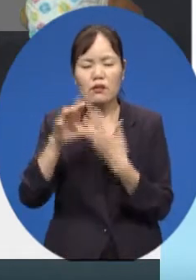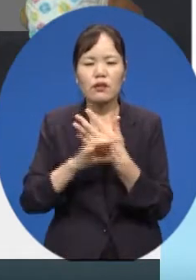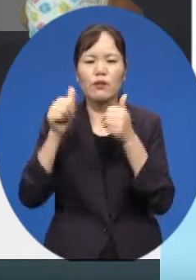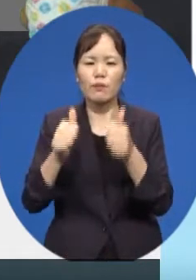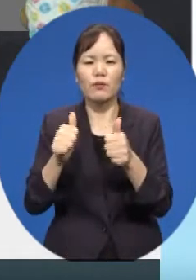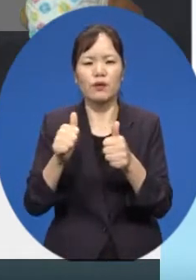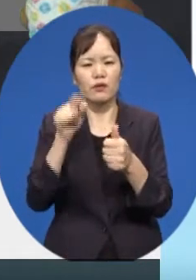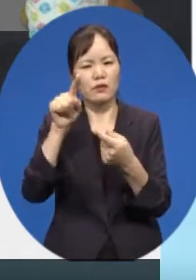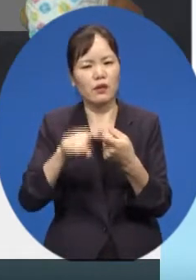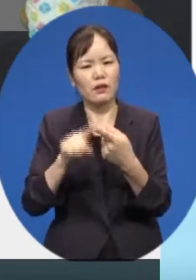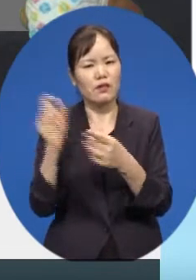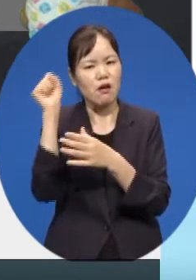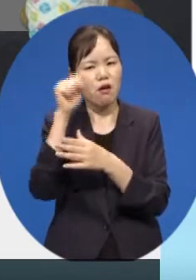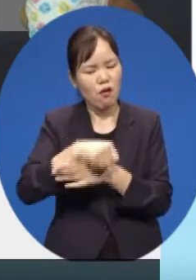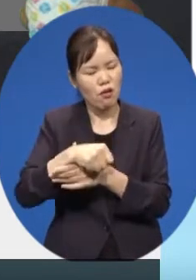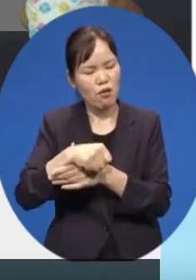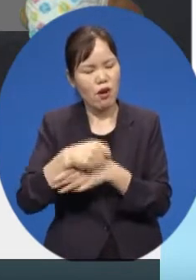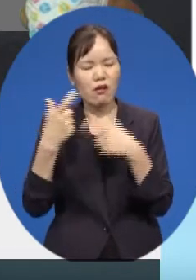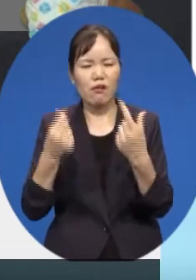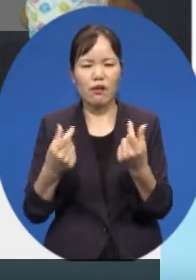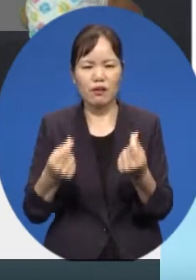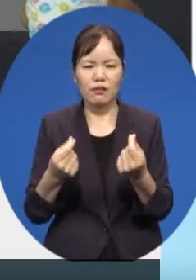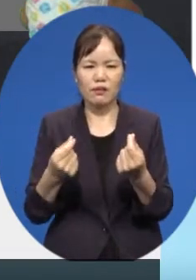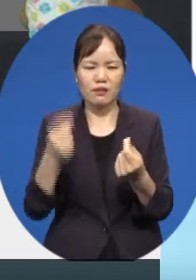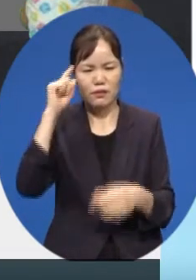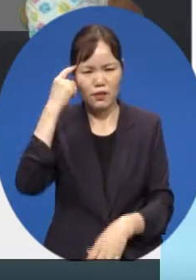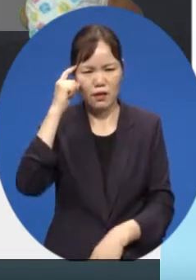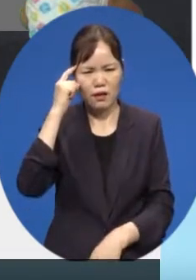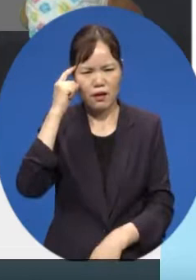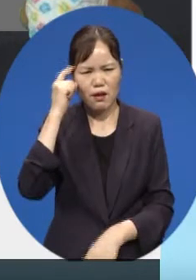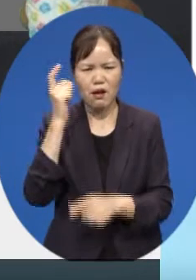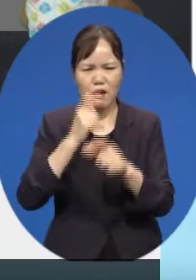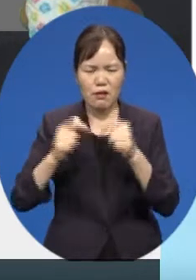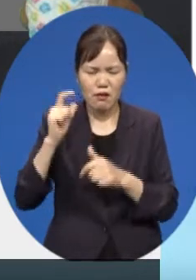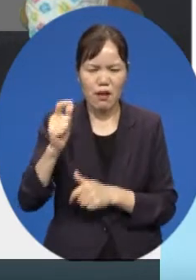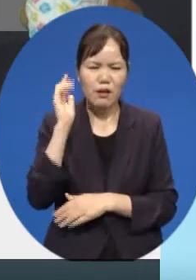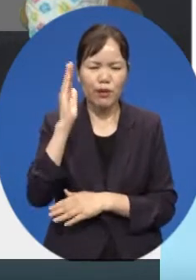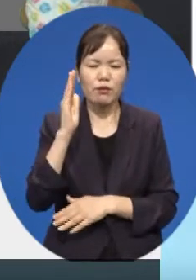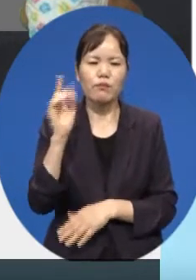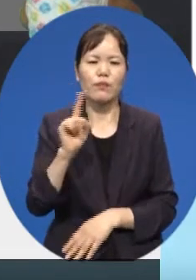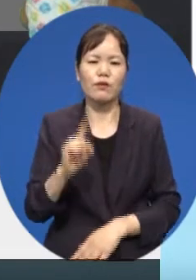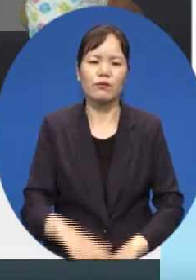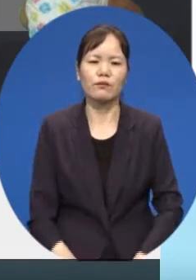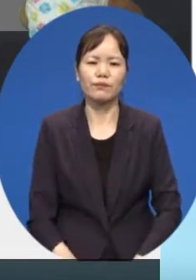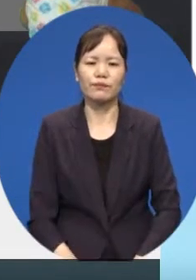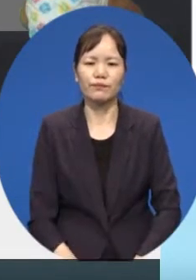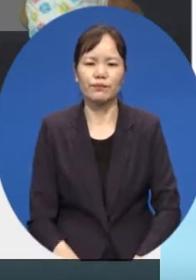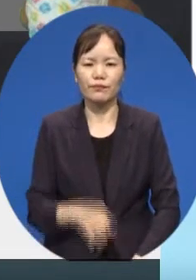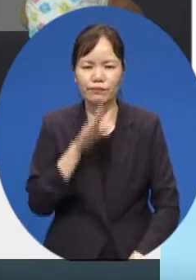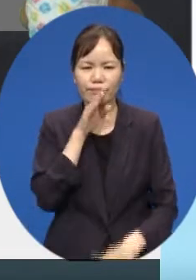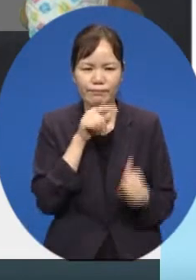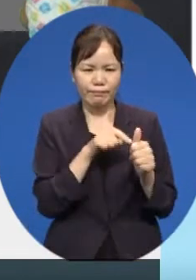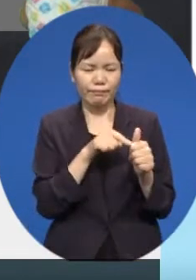그 부분에 대해 는 허용할 것 같은데요 저는 뭐 조금 더 강력한 말씀을 드리겠습니다 과연 어 이사람